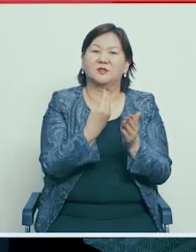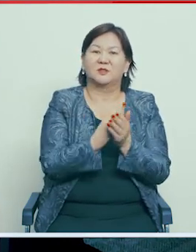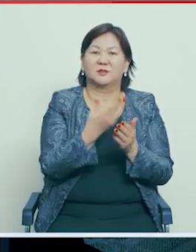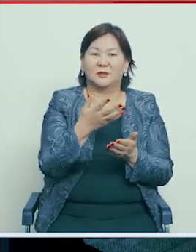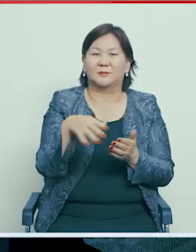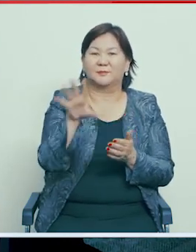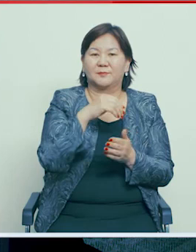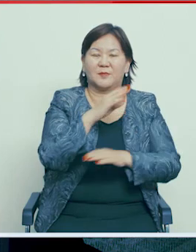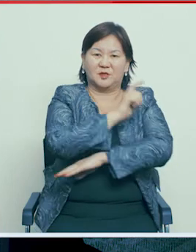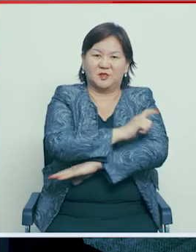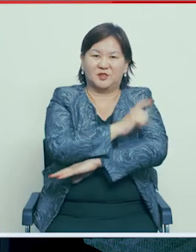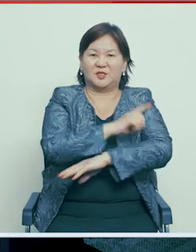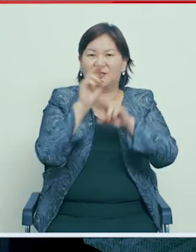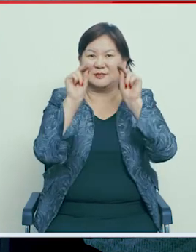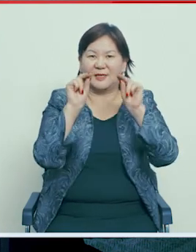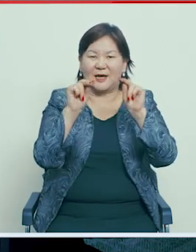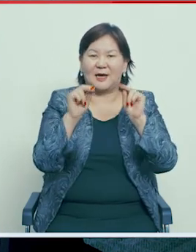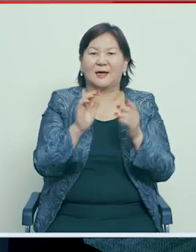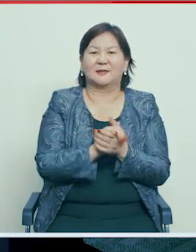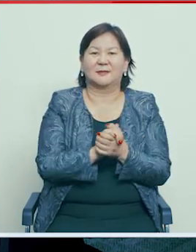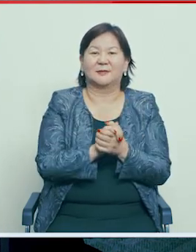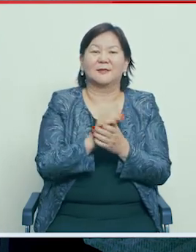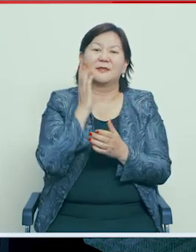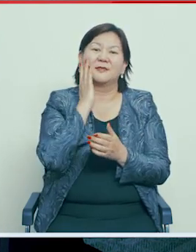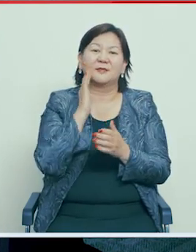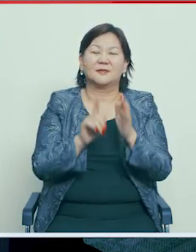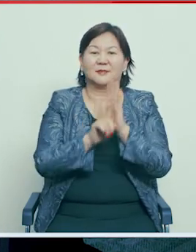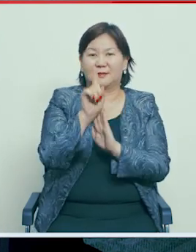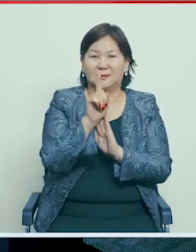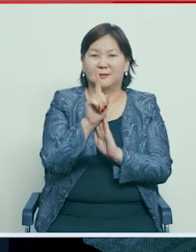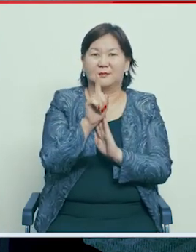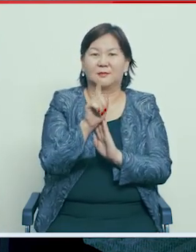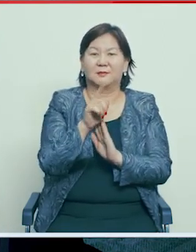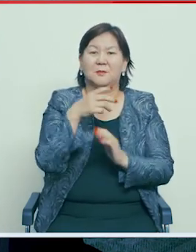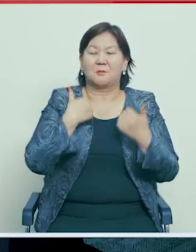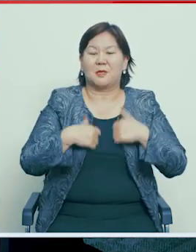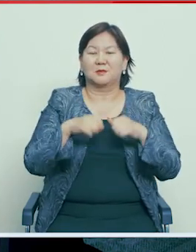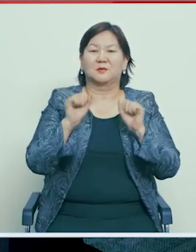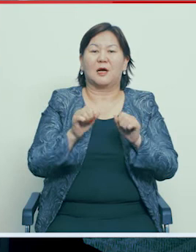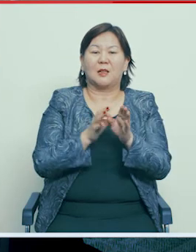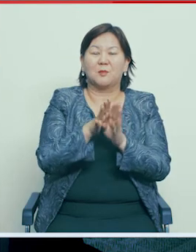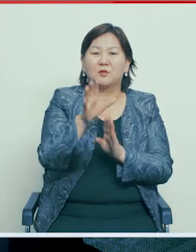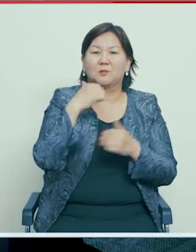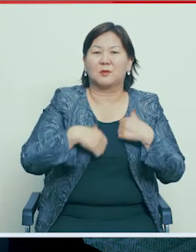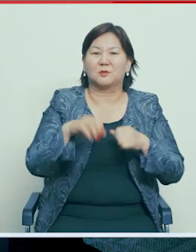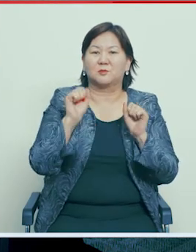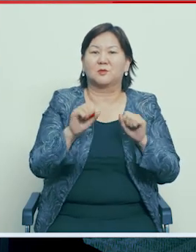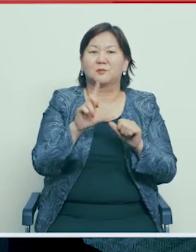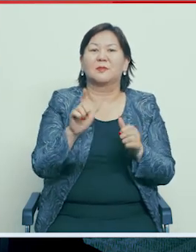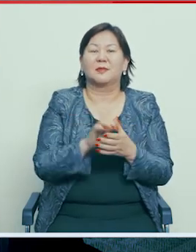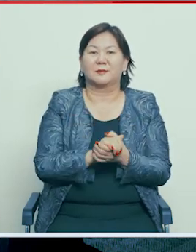тий хичээл заагаад хизэнээс эхлээд ингээд аль бие усны бүтэн цагийн багш болоод ингээд ажиллаа